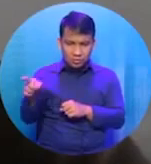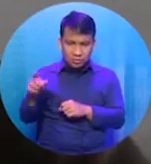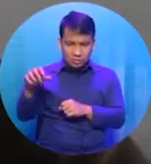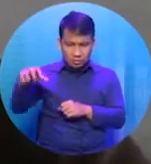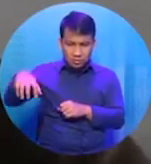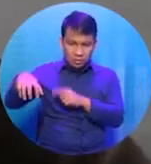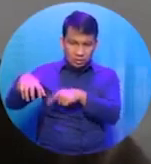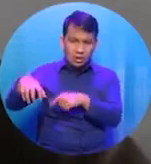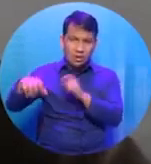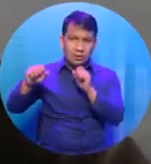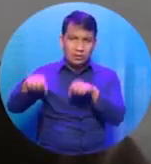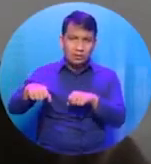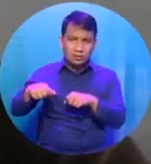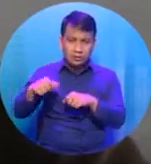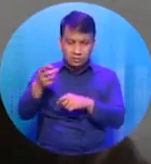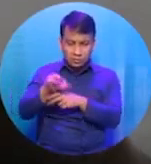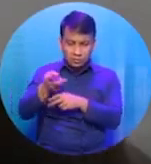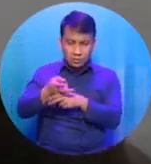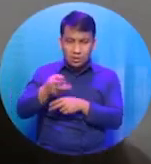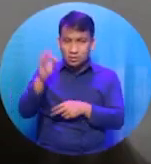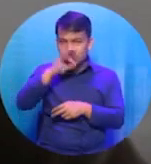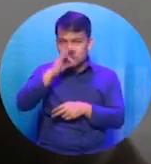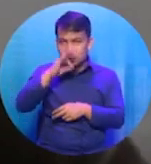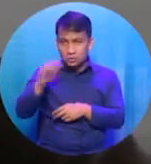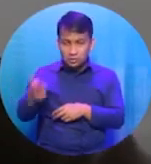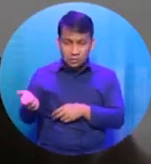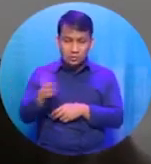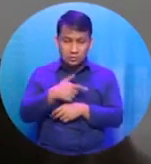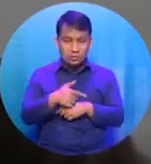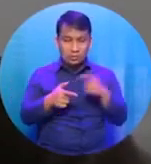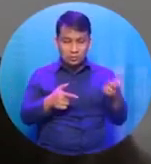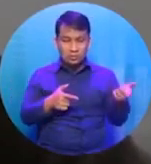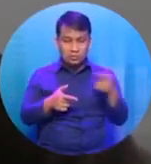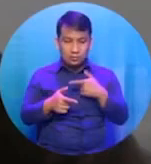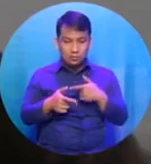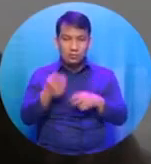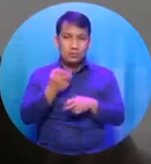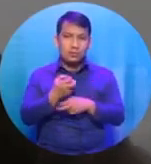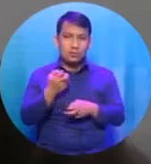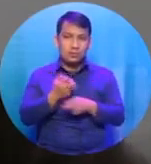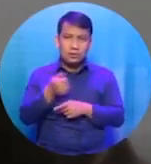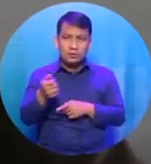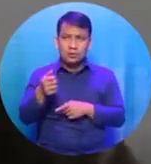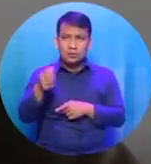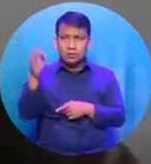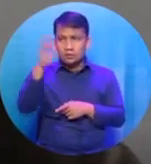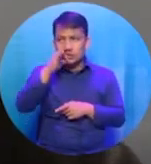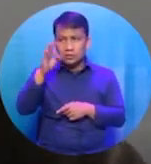nilang babae doon na Pilipina din. Yun din po yung isang nagpapahirap